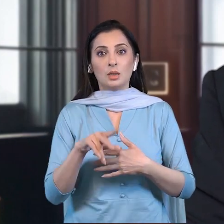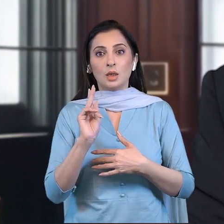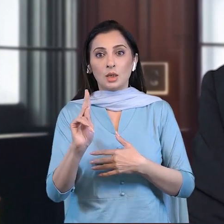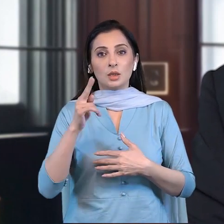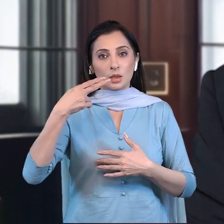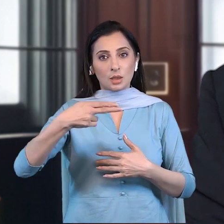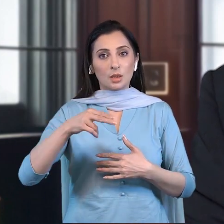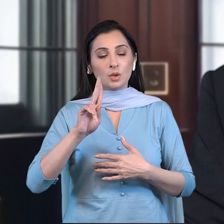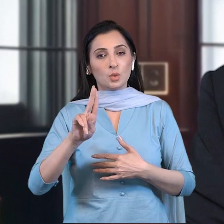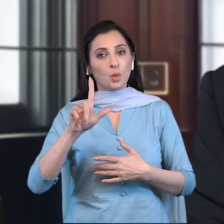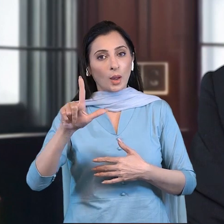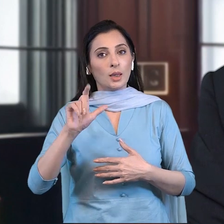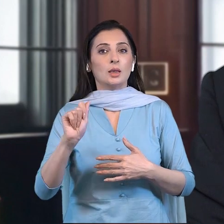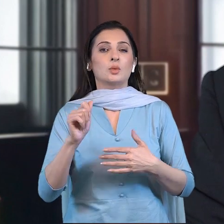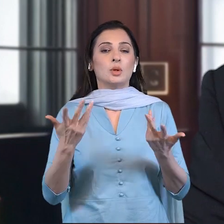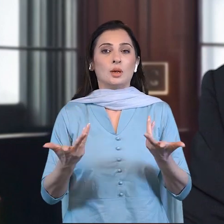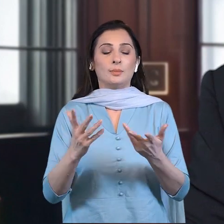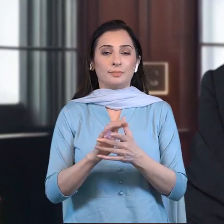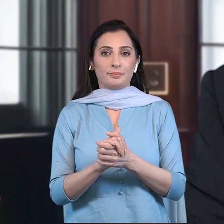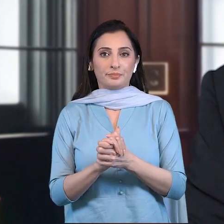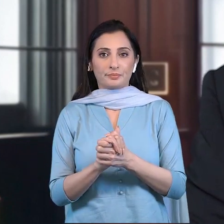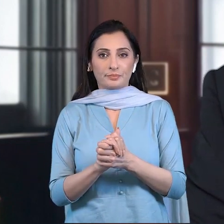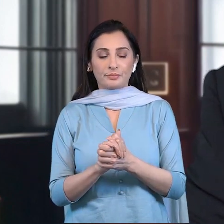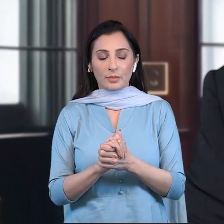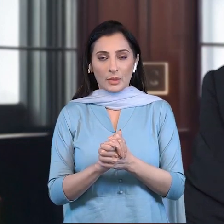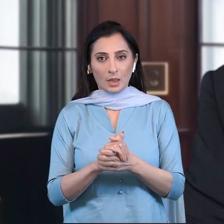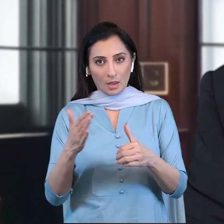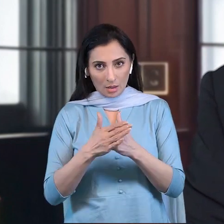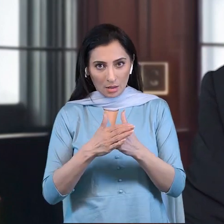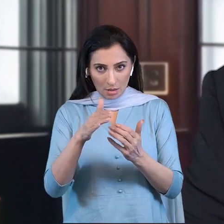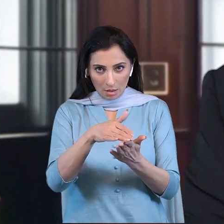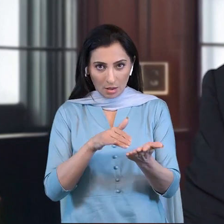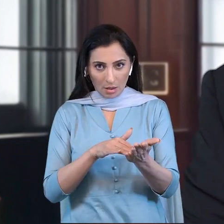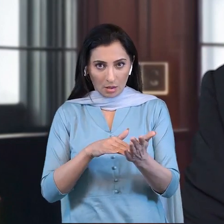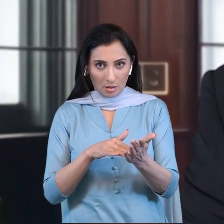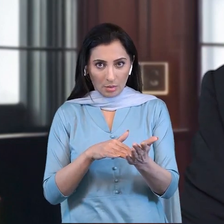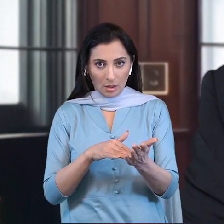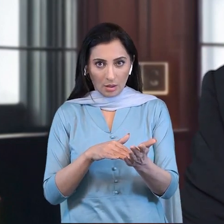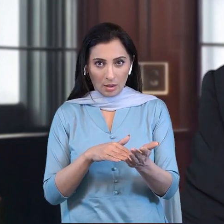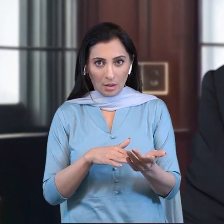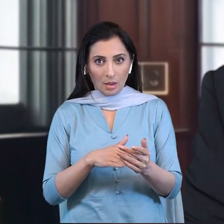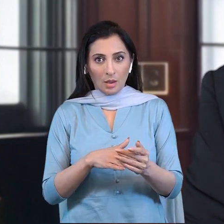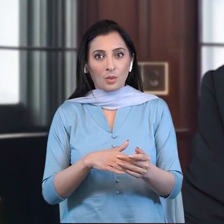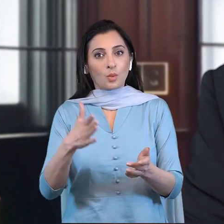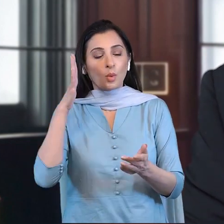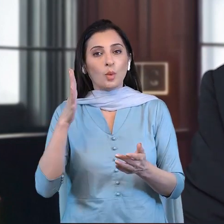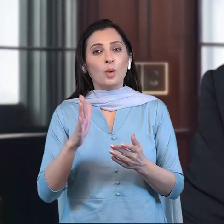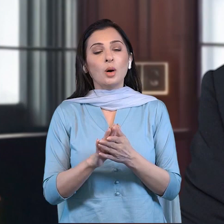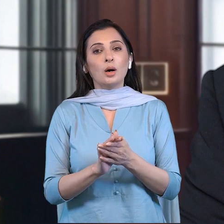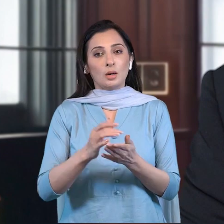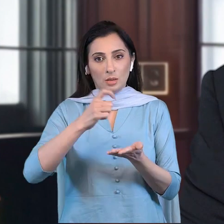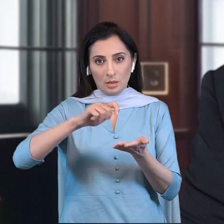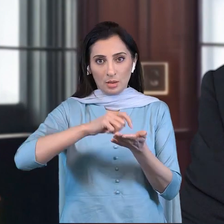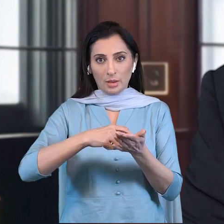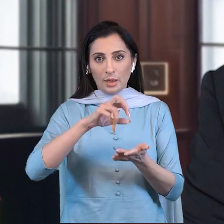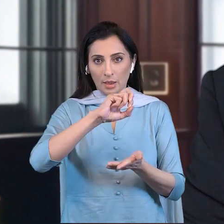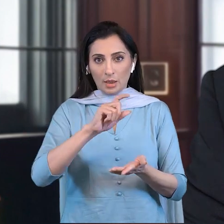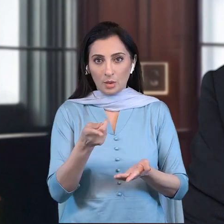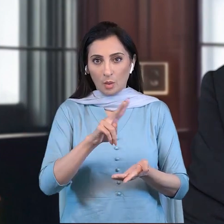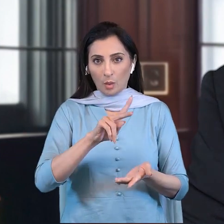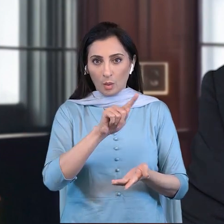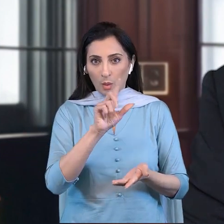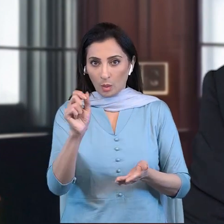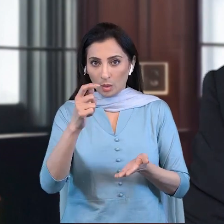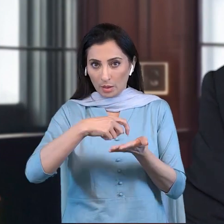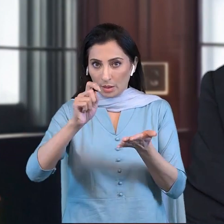نامہ کا کوئی کانسیپٹ نہیں ہے۔ آپ نکاح نامہ کبھی بھی دیکھیں گے سب سے اوپر لکھا ہوا ہے انڈر مسلم فیملی